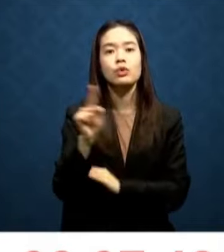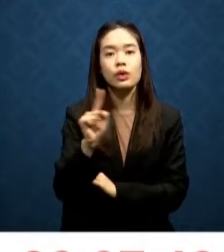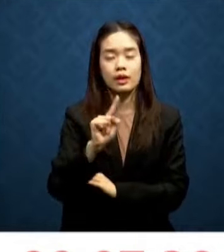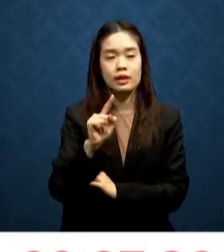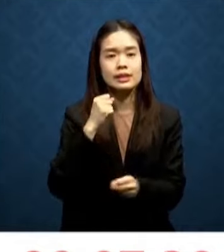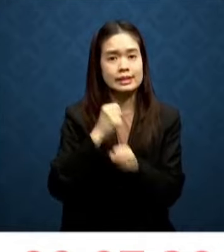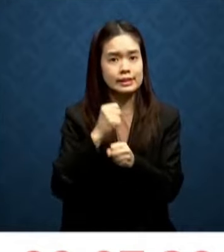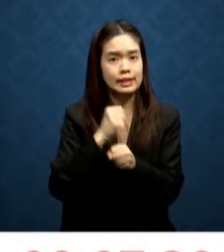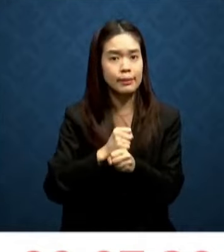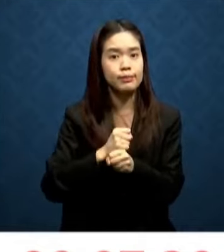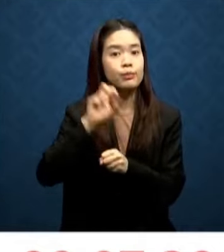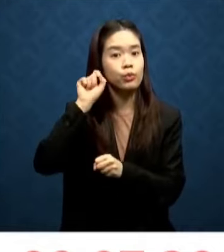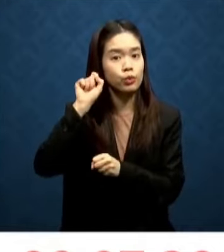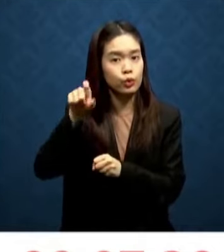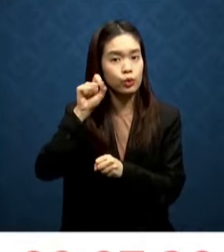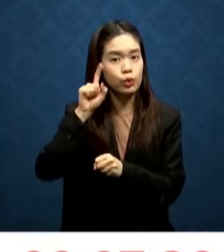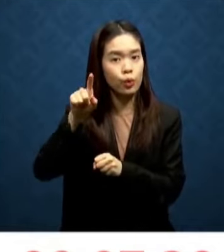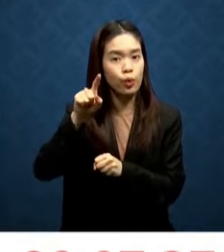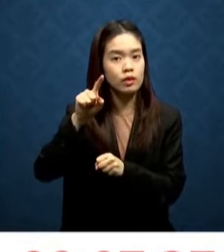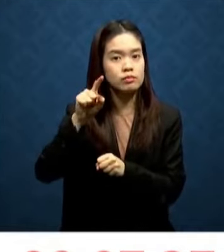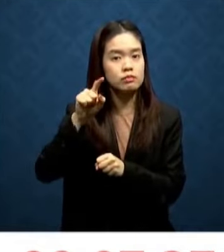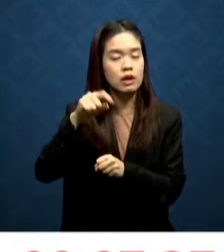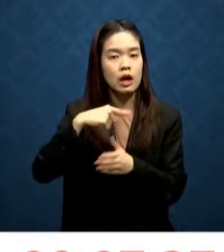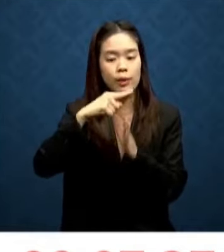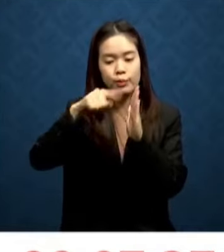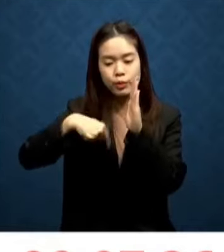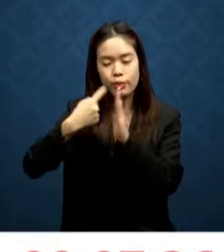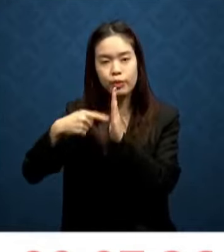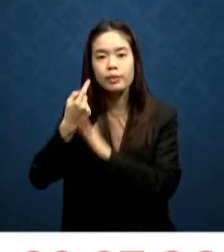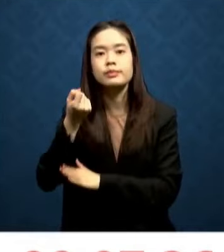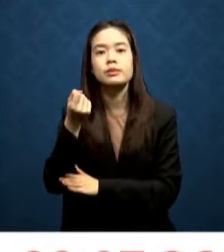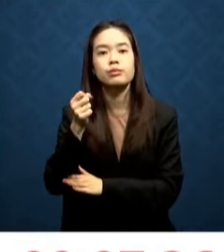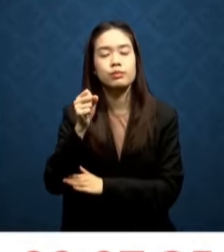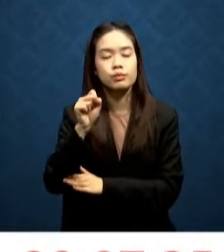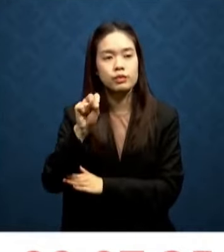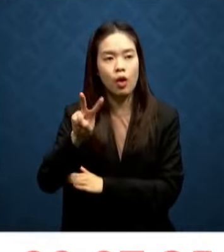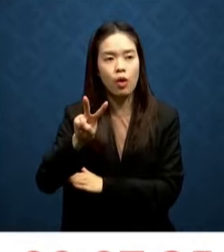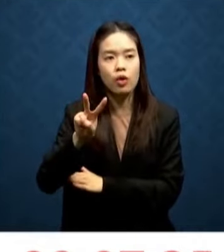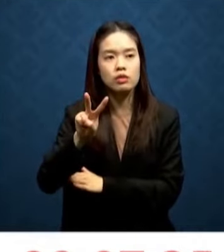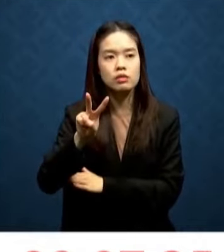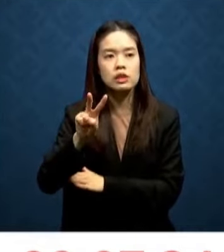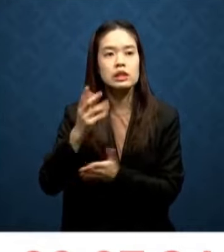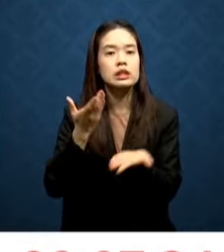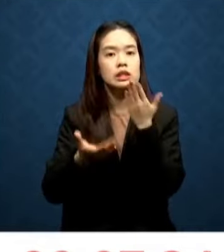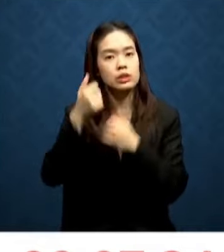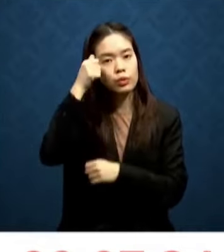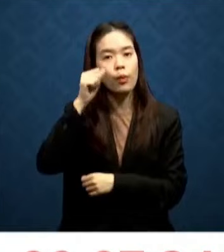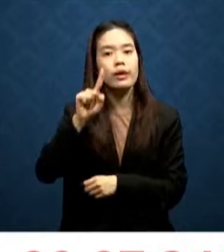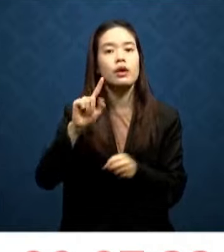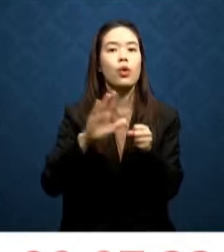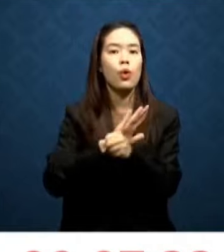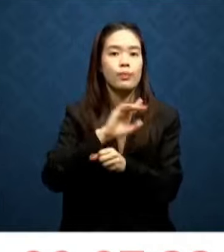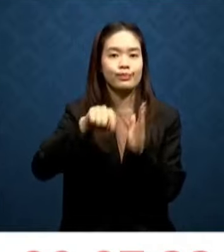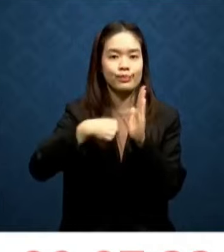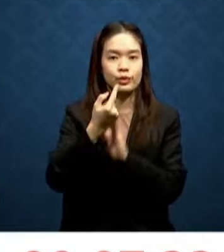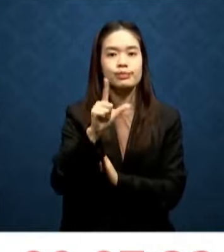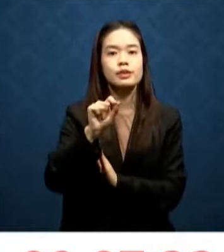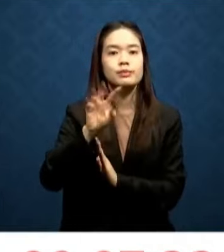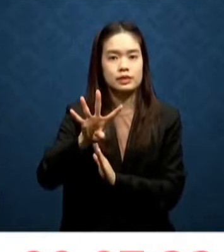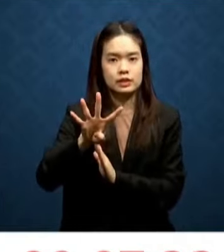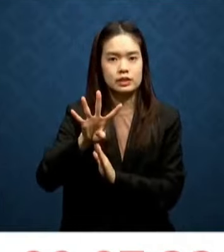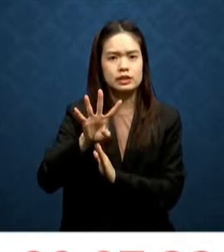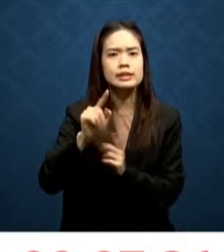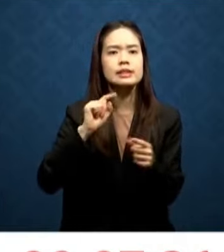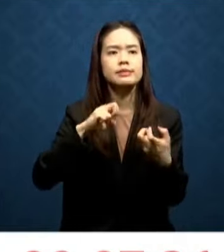ำอย่างด่วนภายใน12ชั่วโมงหรือภายใน24ชั่วโมงนะครับเรื่องนี้มันเกิดมานานแล้วนะครับท่